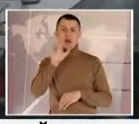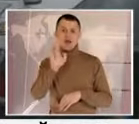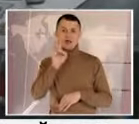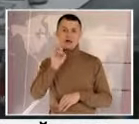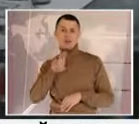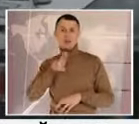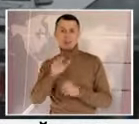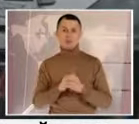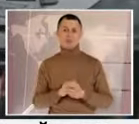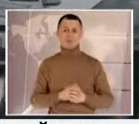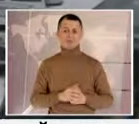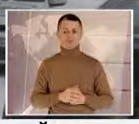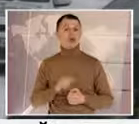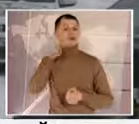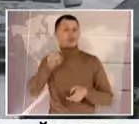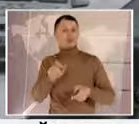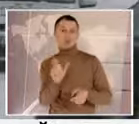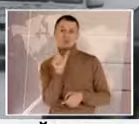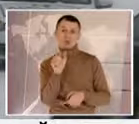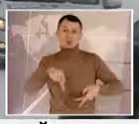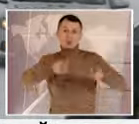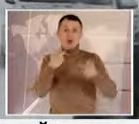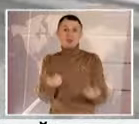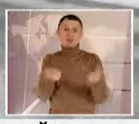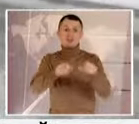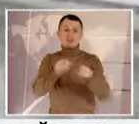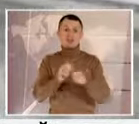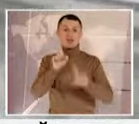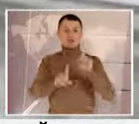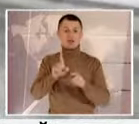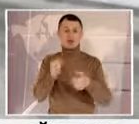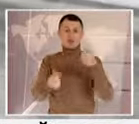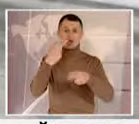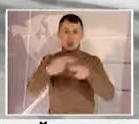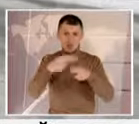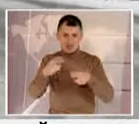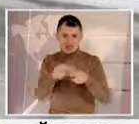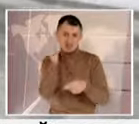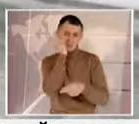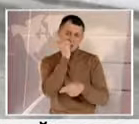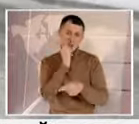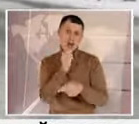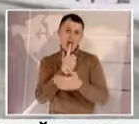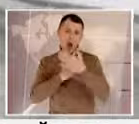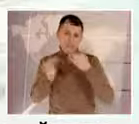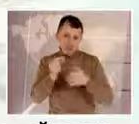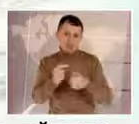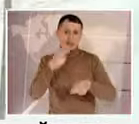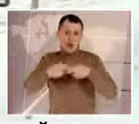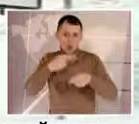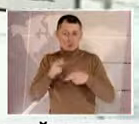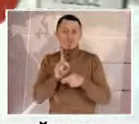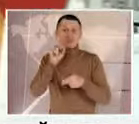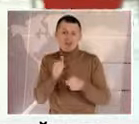Drajna. Acest tronson a fost închis, deși utilajele de desăpezire au ieșit pe teren,